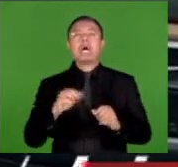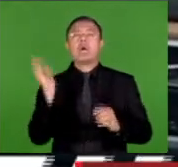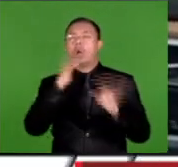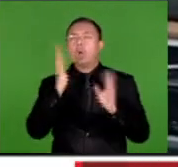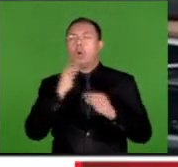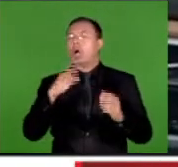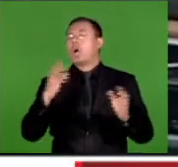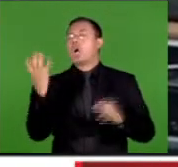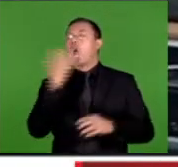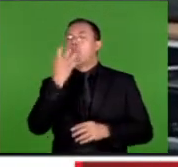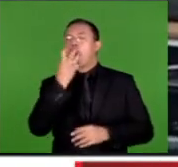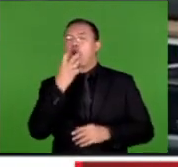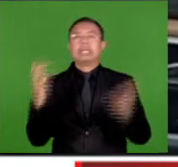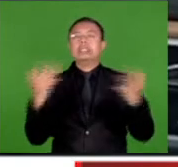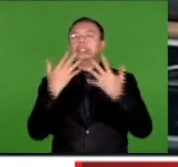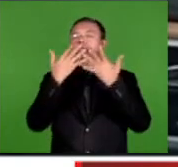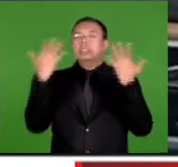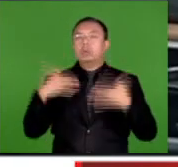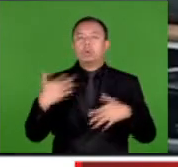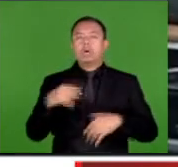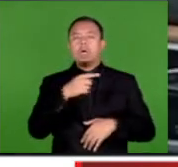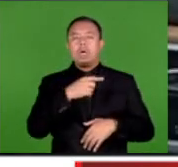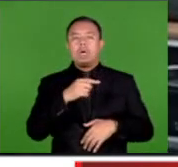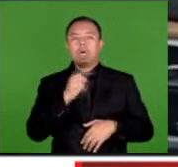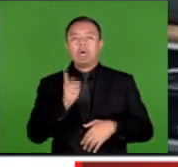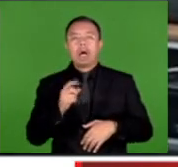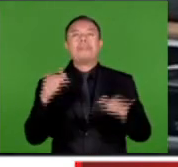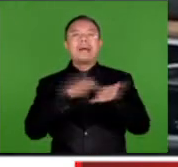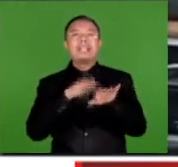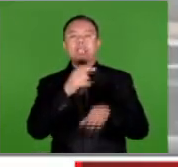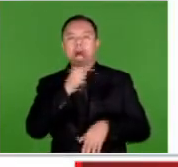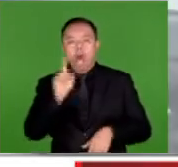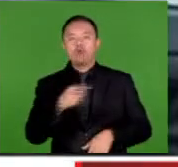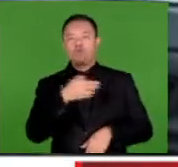terus di samping itu juga mengurangi kemacetan juga bagus kan.